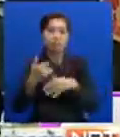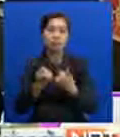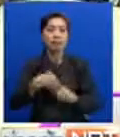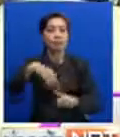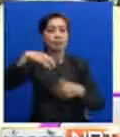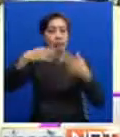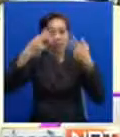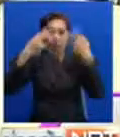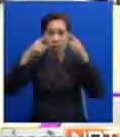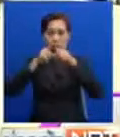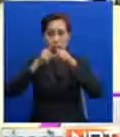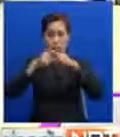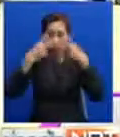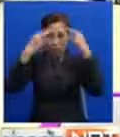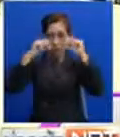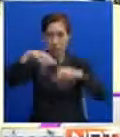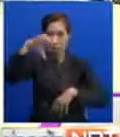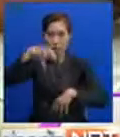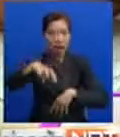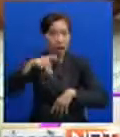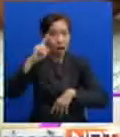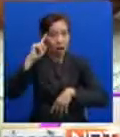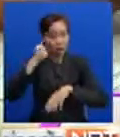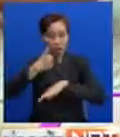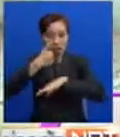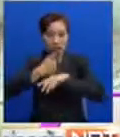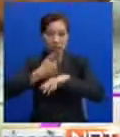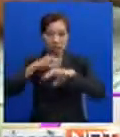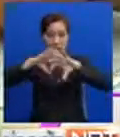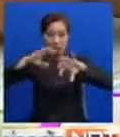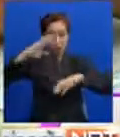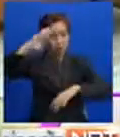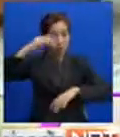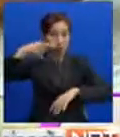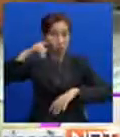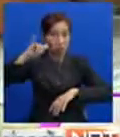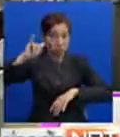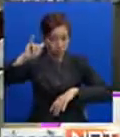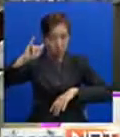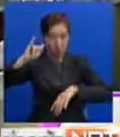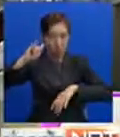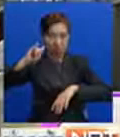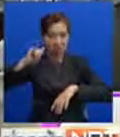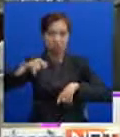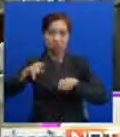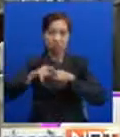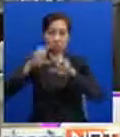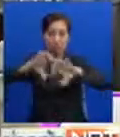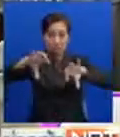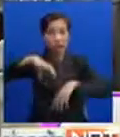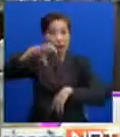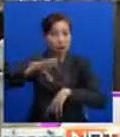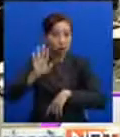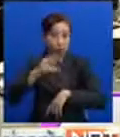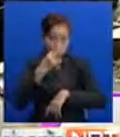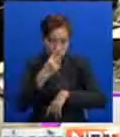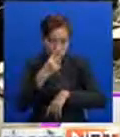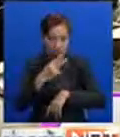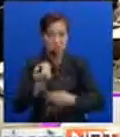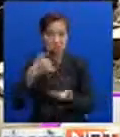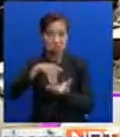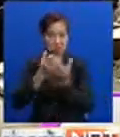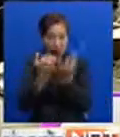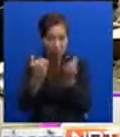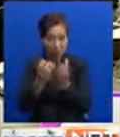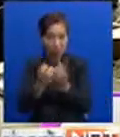ายกรัฐมนตรีภายใต้การกำกับดูแลของรัฐบาลพลเอกประยุทธ์จันทร์โอชากลายเป็นภาพสะท้อนถึงผลตอบรับที่ดีของประชาช